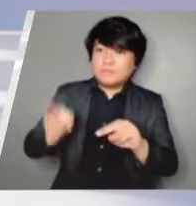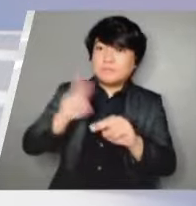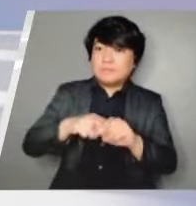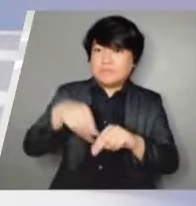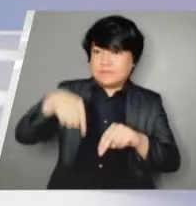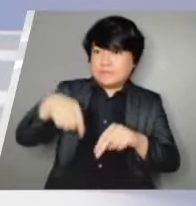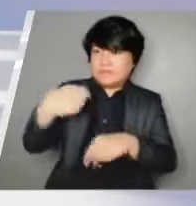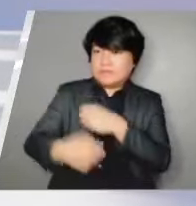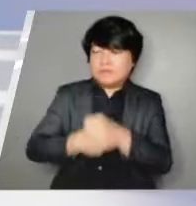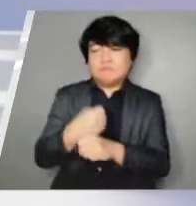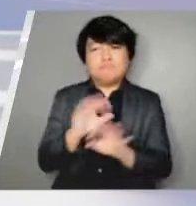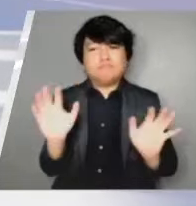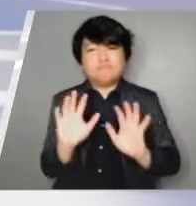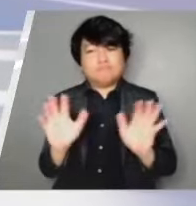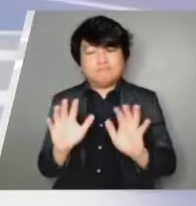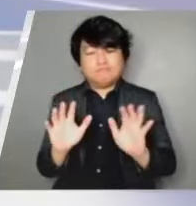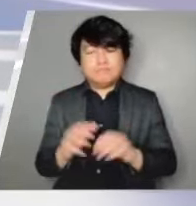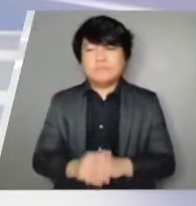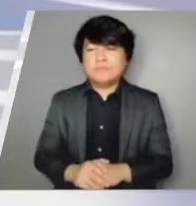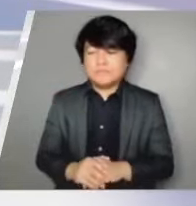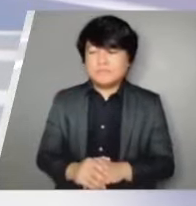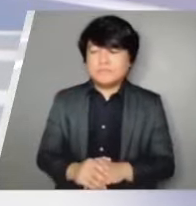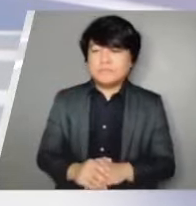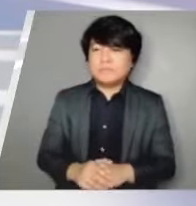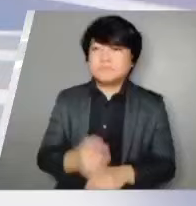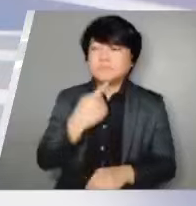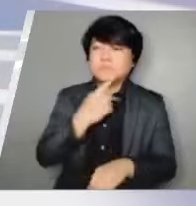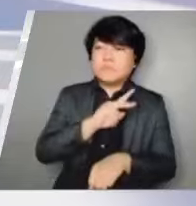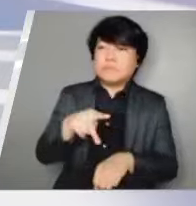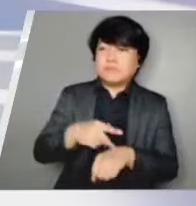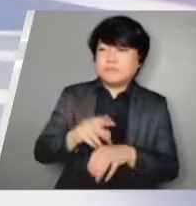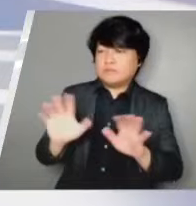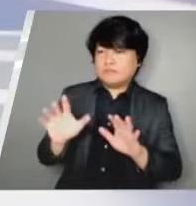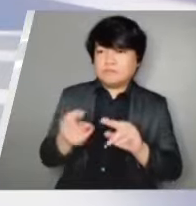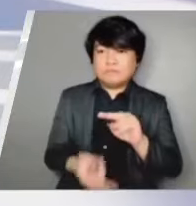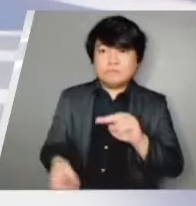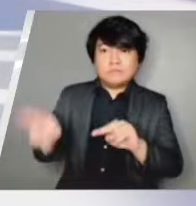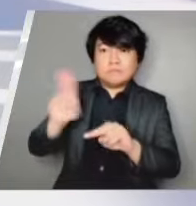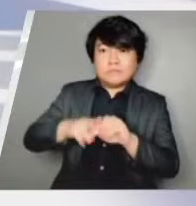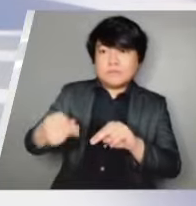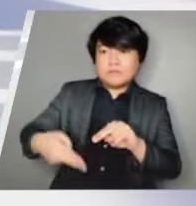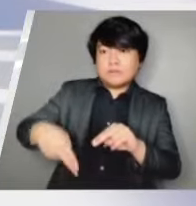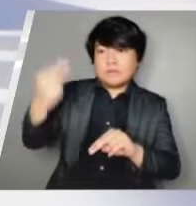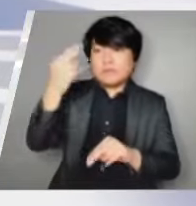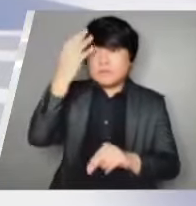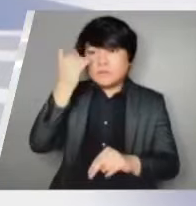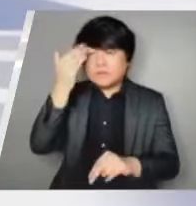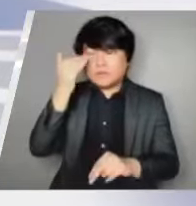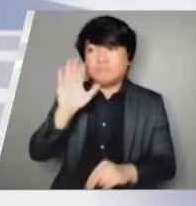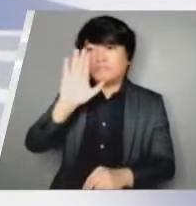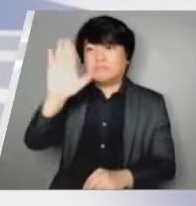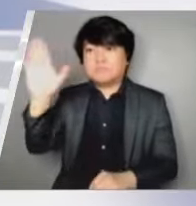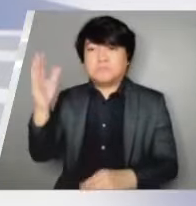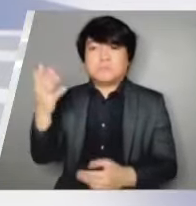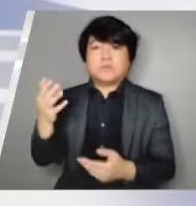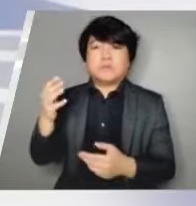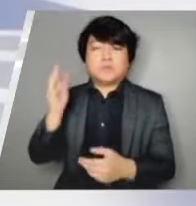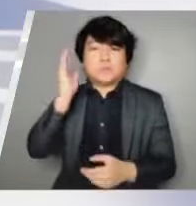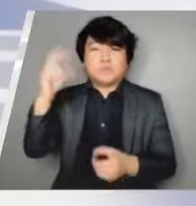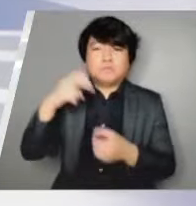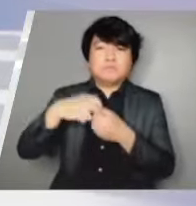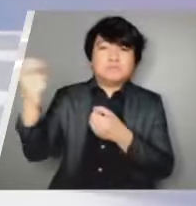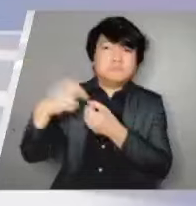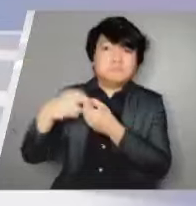Employers Confederation of the Philippines kung masyadong malaki ang wage hike, baka umatras ang mga foreign investor dahil lalaki ang